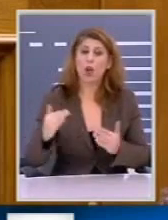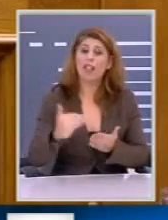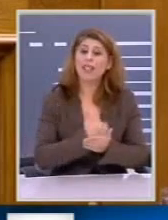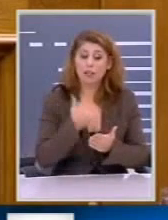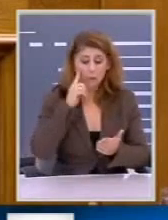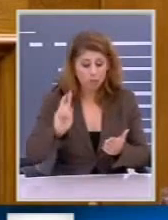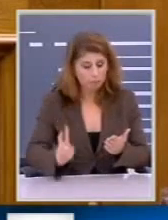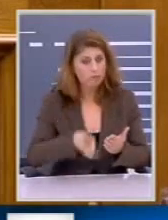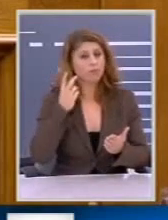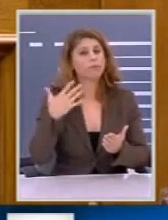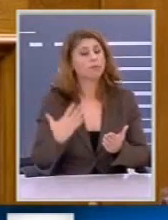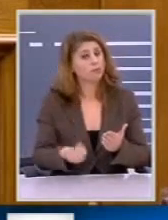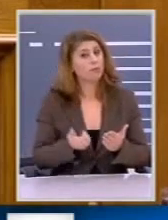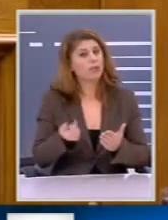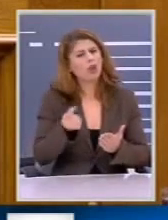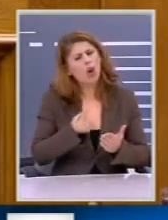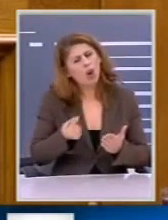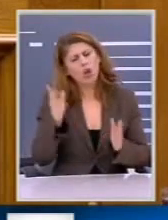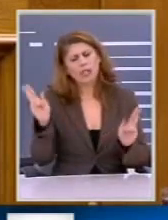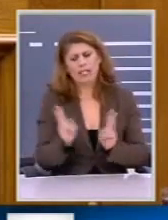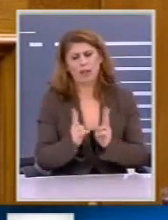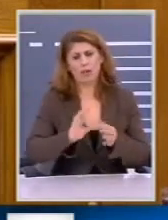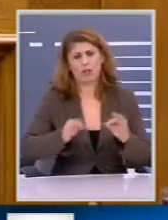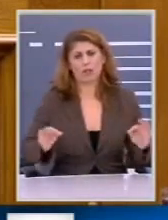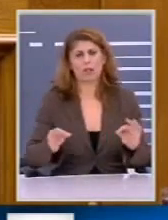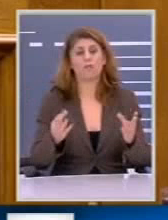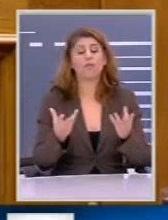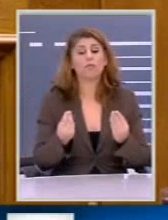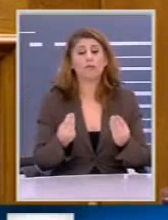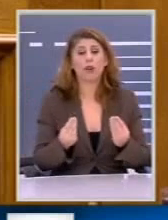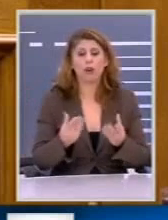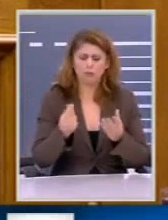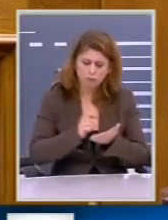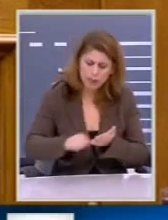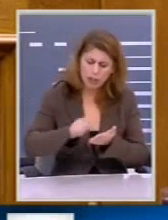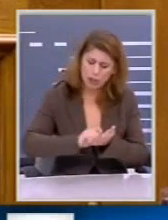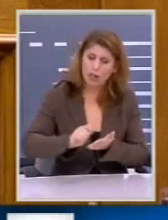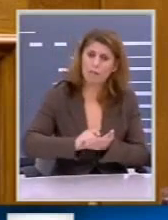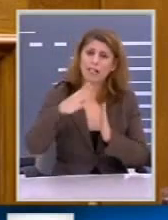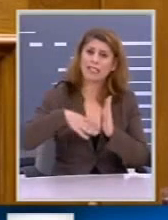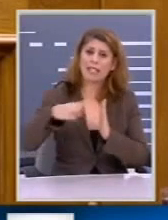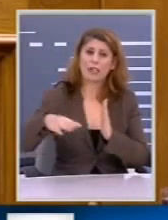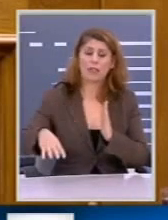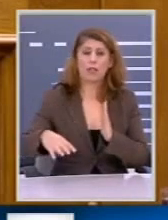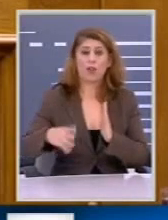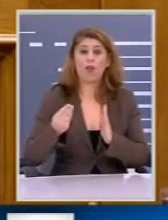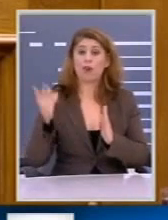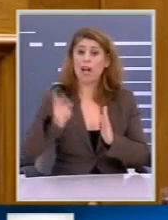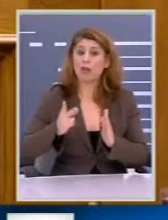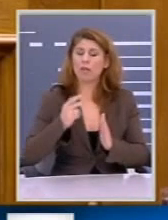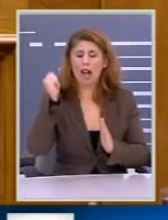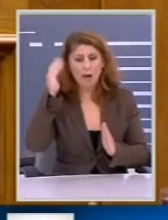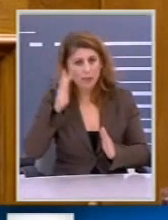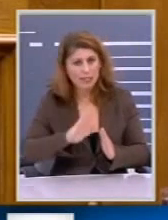εντοπίστηκε εκτείνεται μαζί με το λιγόλογο ιστορικό σε δεκάδες πυκνογραμμένες σελίδες. Αδικήματα όπως κακουργηματική